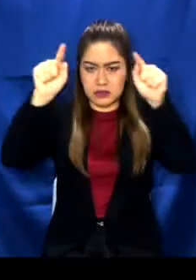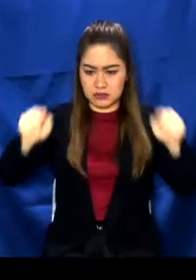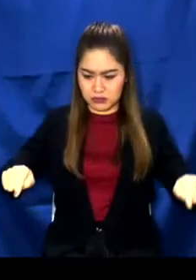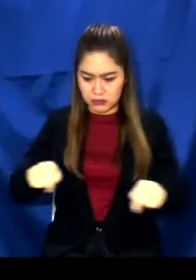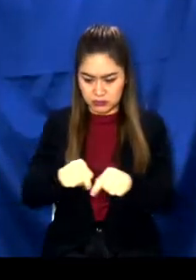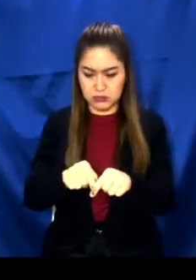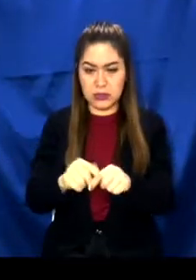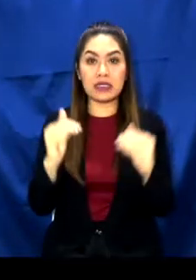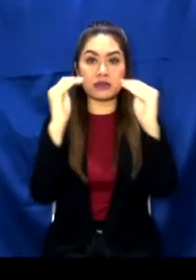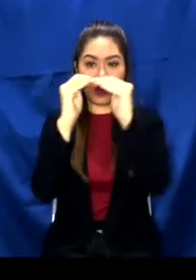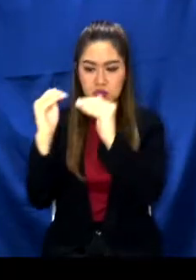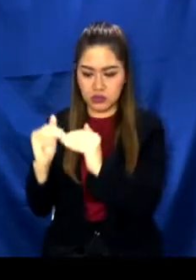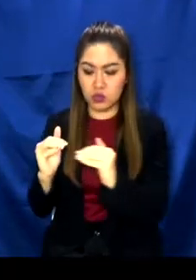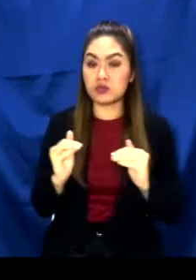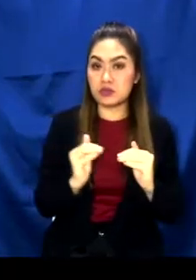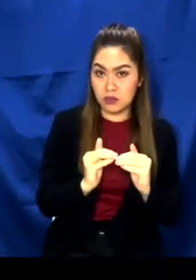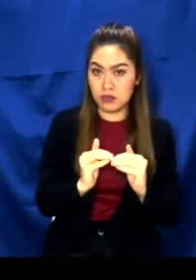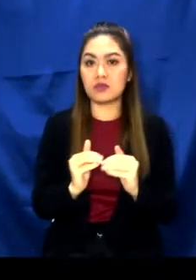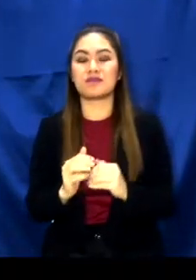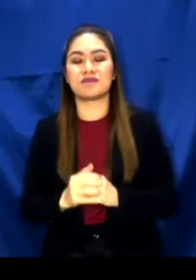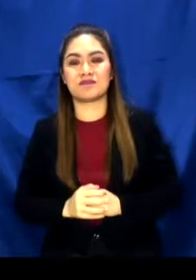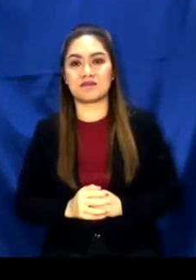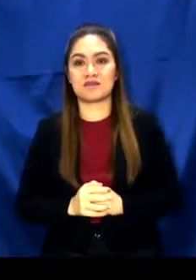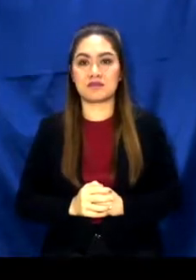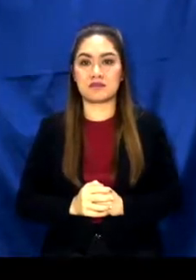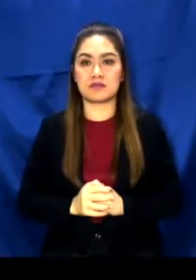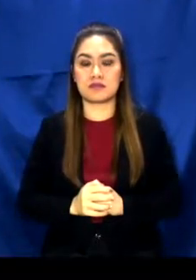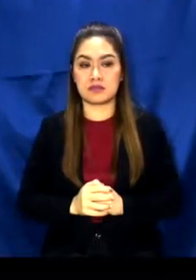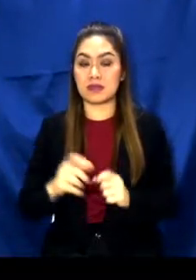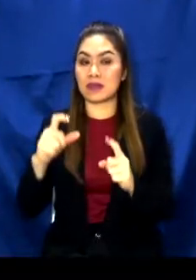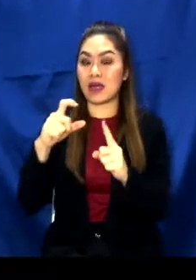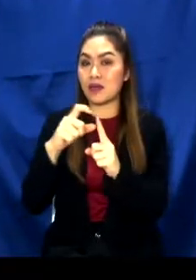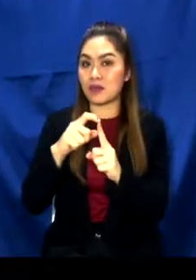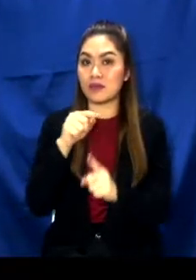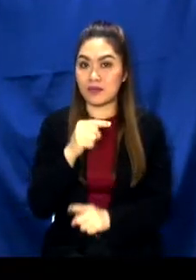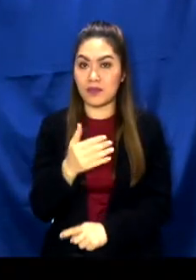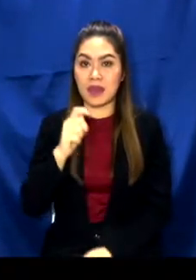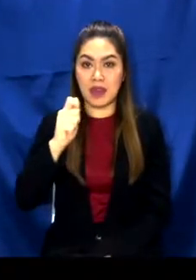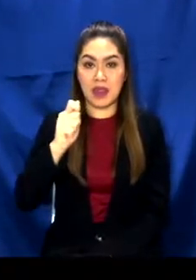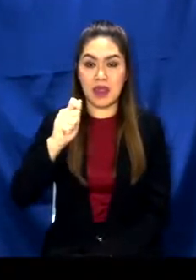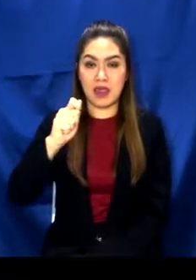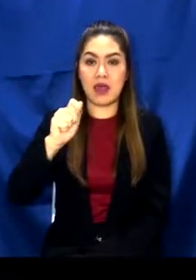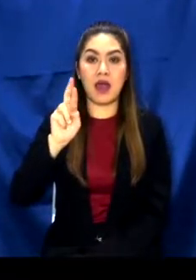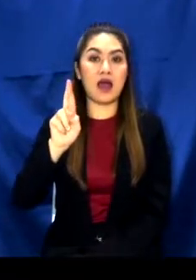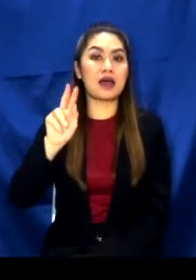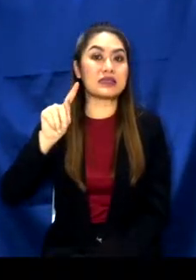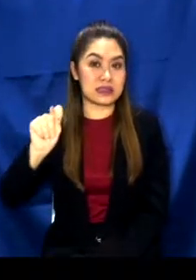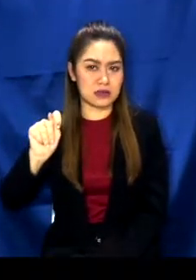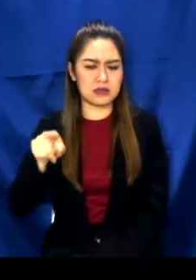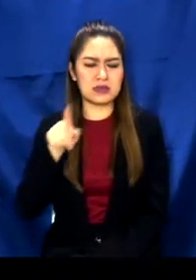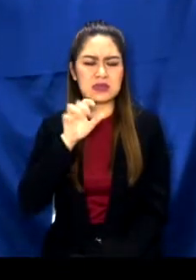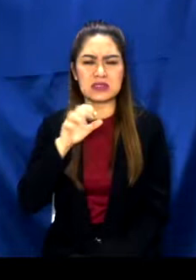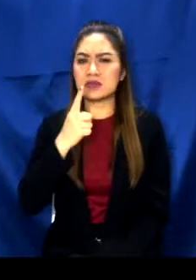คะต่อมาถัดมาตรงนี้คำว่าอาร์ตบอร์ดตรงนี้ค่ะมันจะถามว่าคุณจะเอ